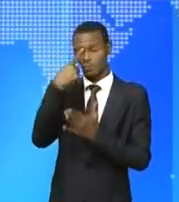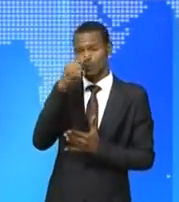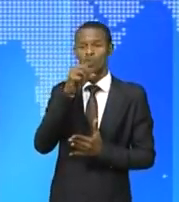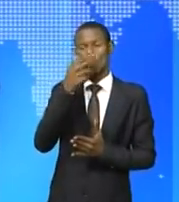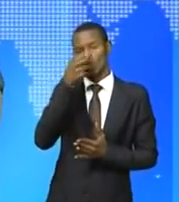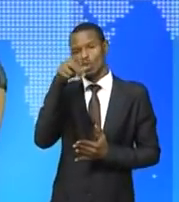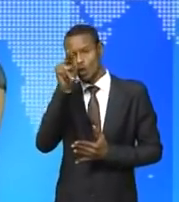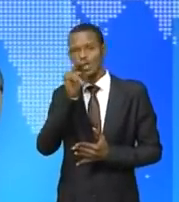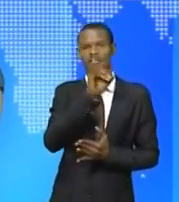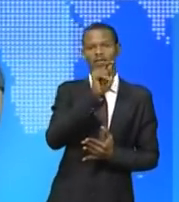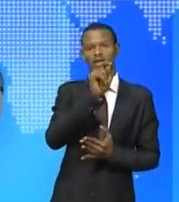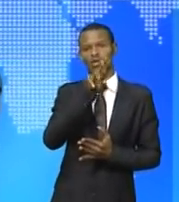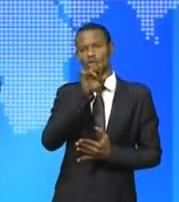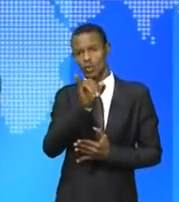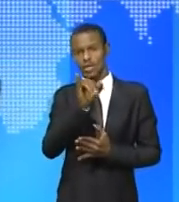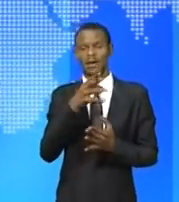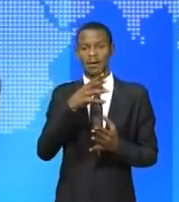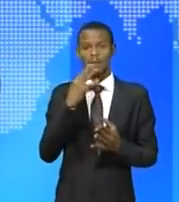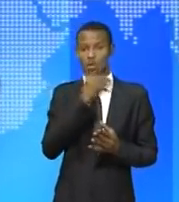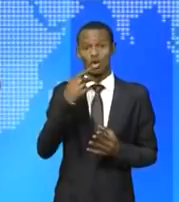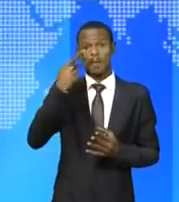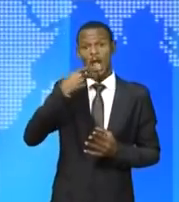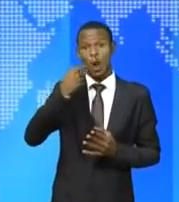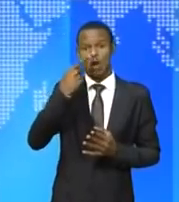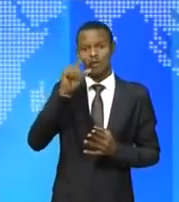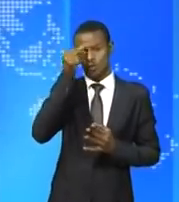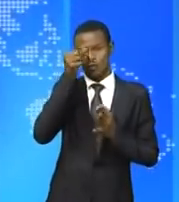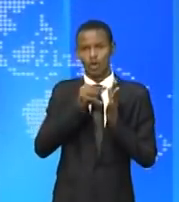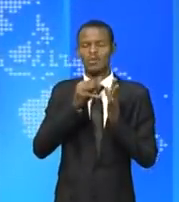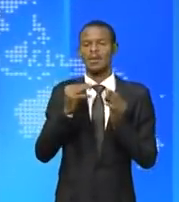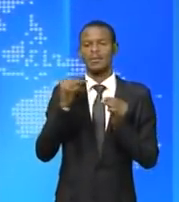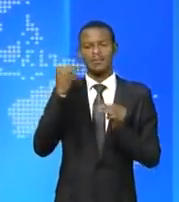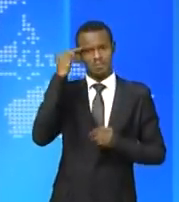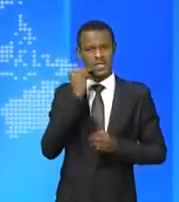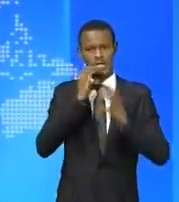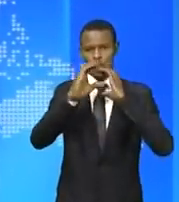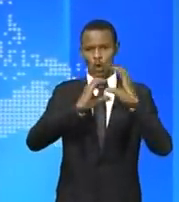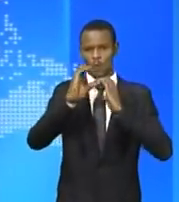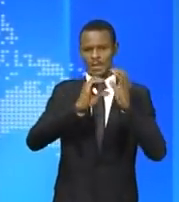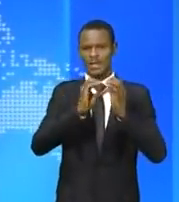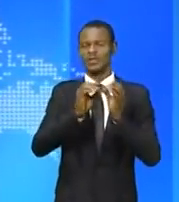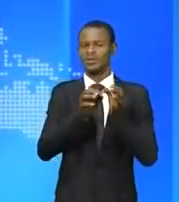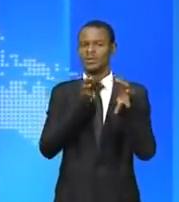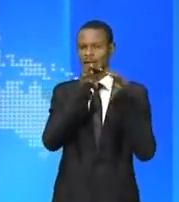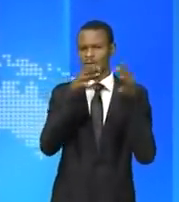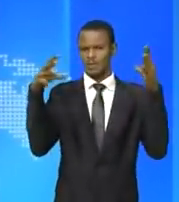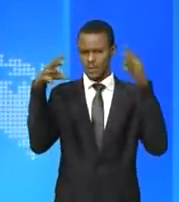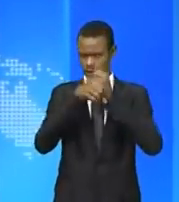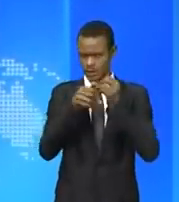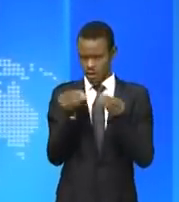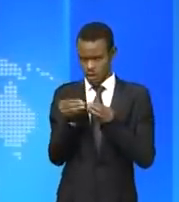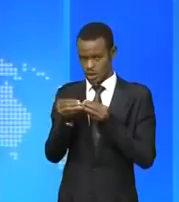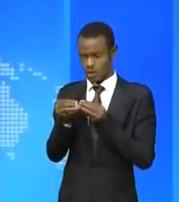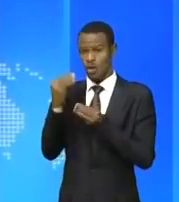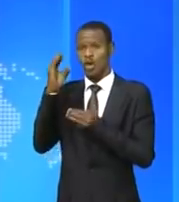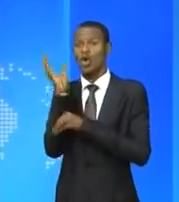porte-parole du gouvernement et ministre de la Communication et des Médias, Patrick Muyaya, qui a fait le compte-rendu de cette réunion, affirme que